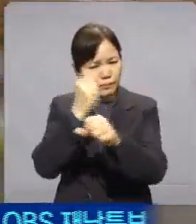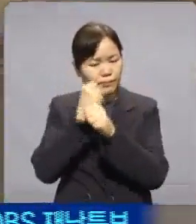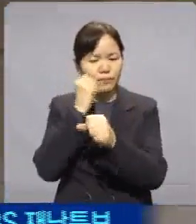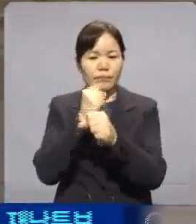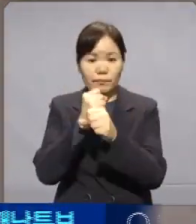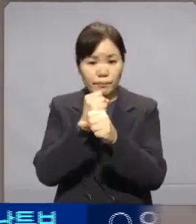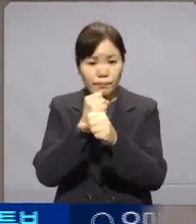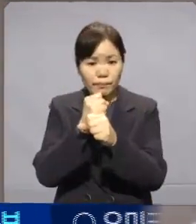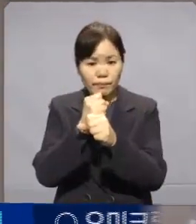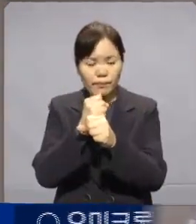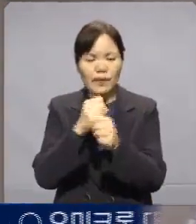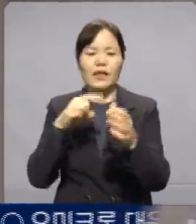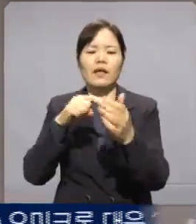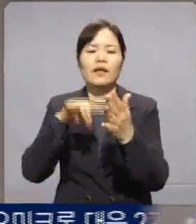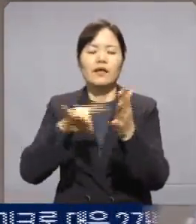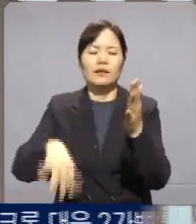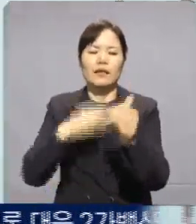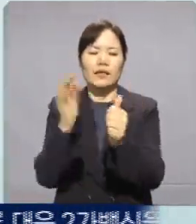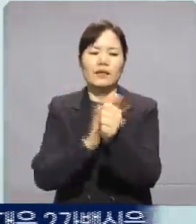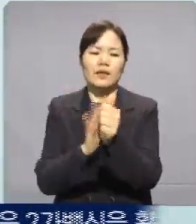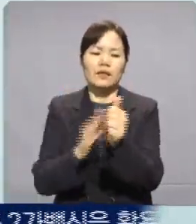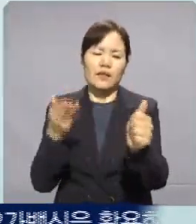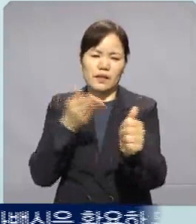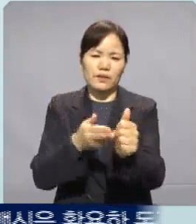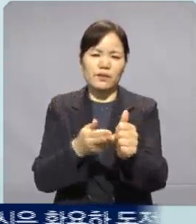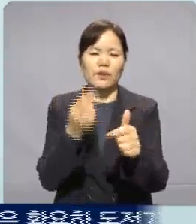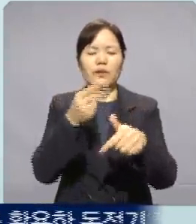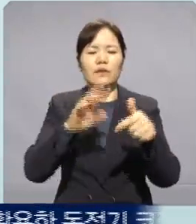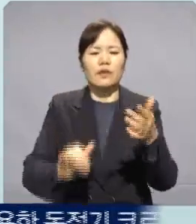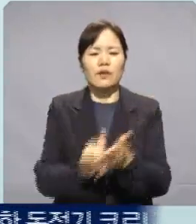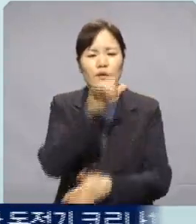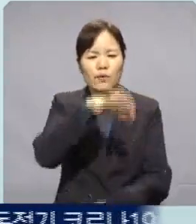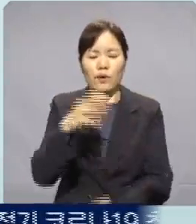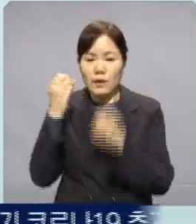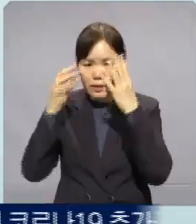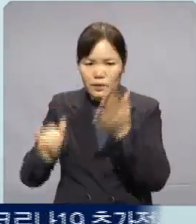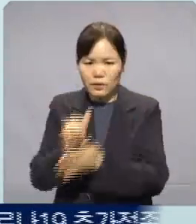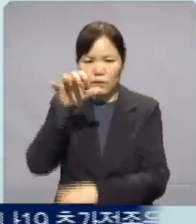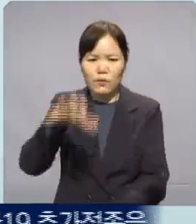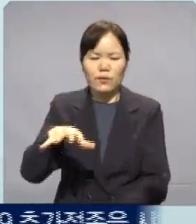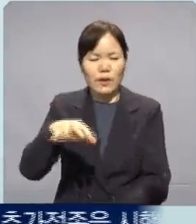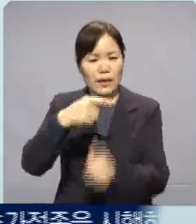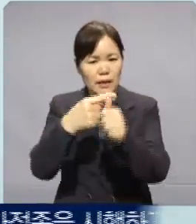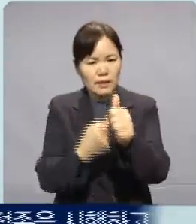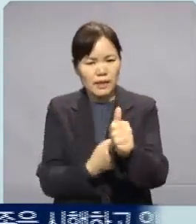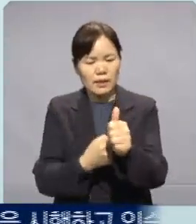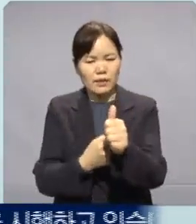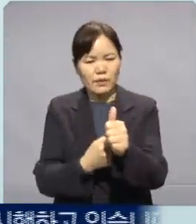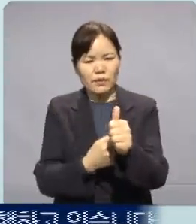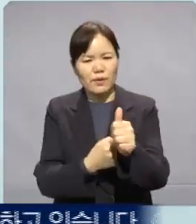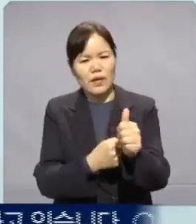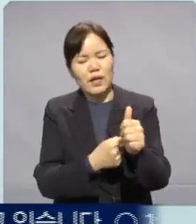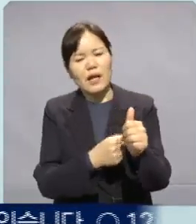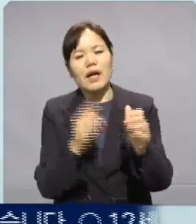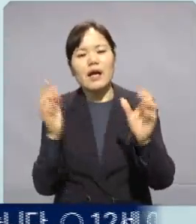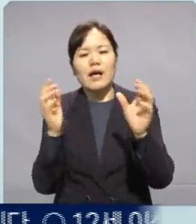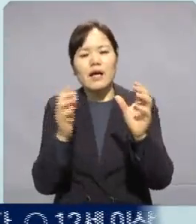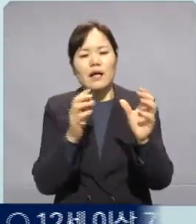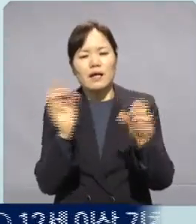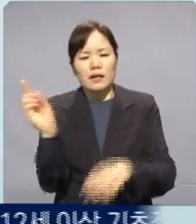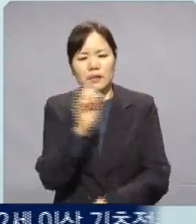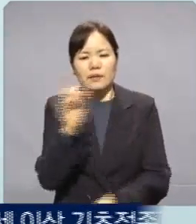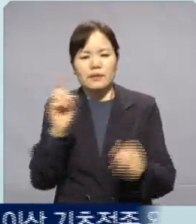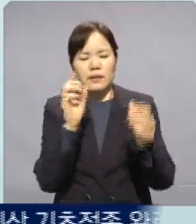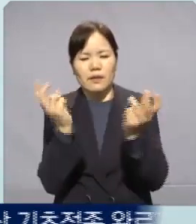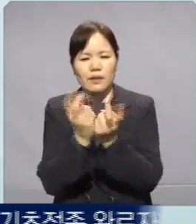주기로 했습니다. 인천공항과 신공항에는 자동화와 디지털 기법을 도입한 스마트 터미널로 점차